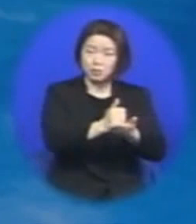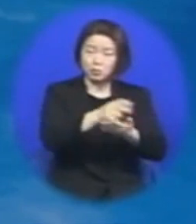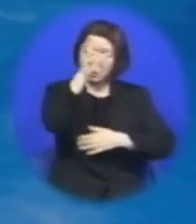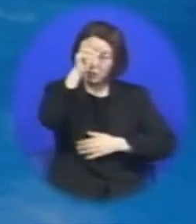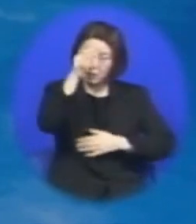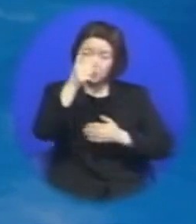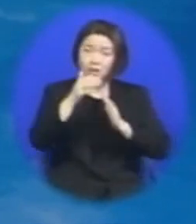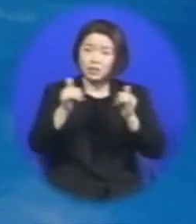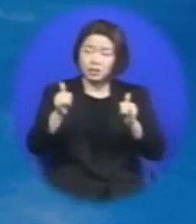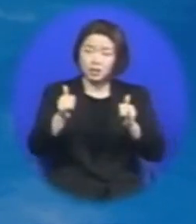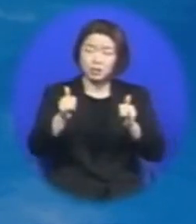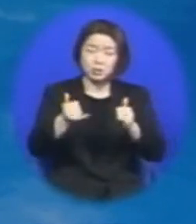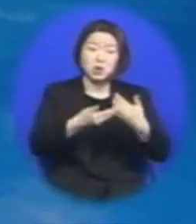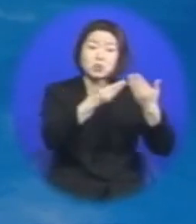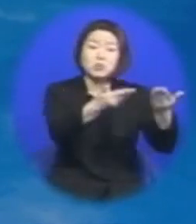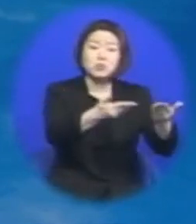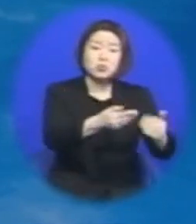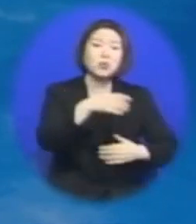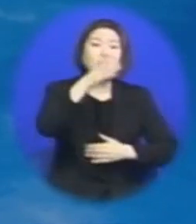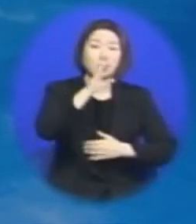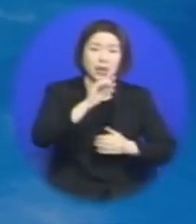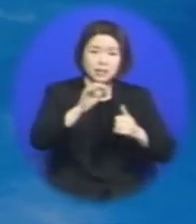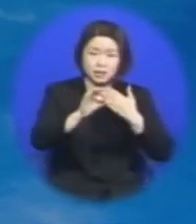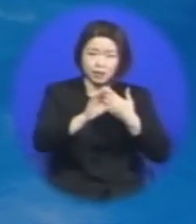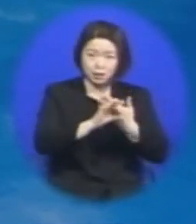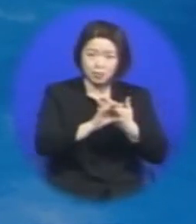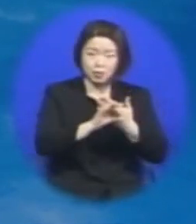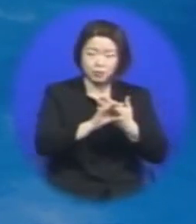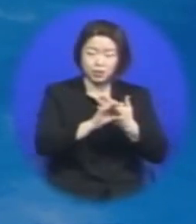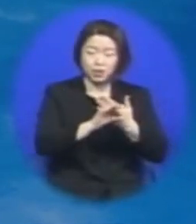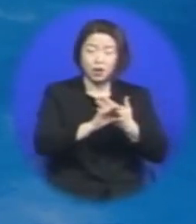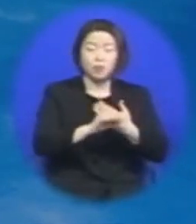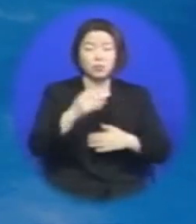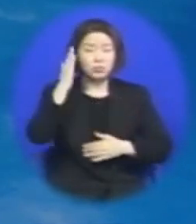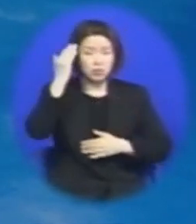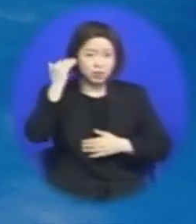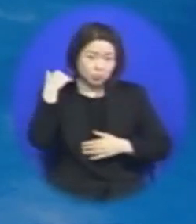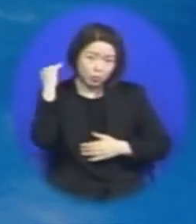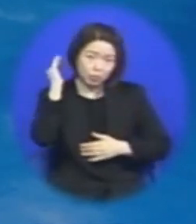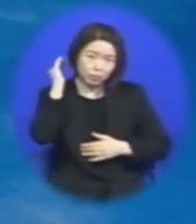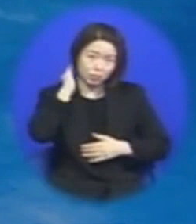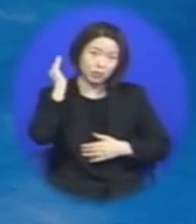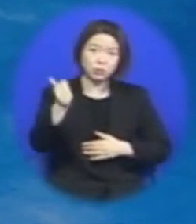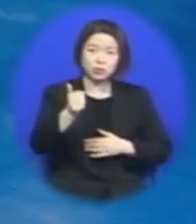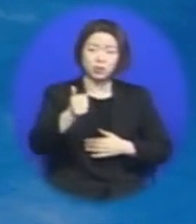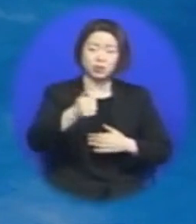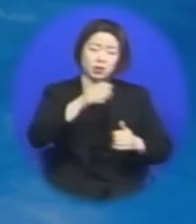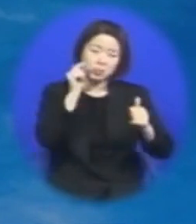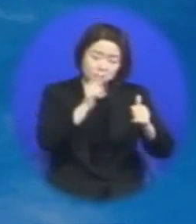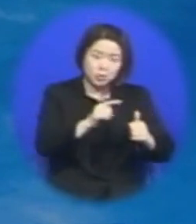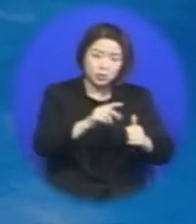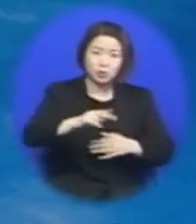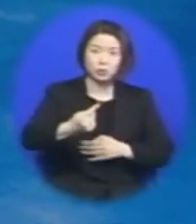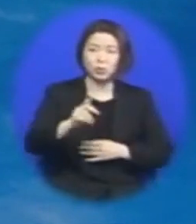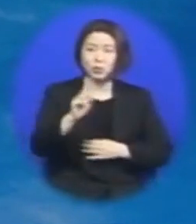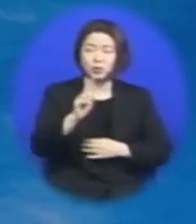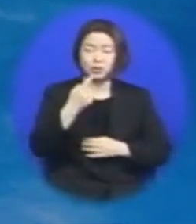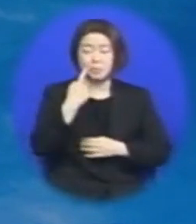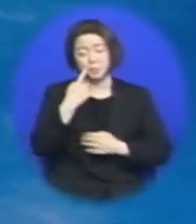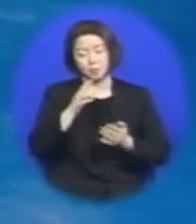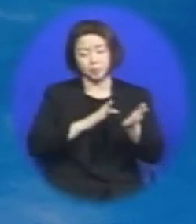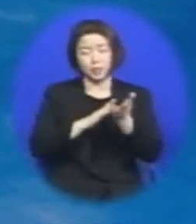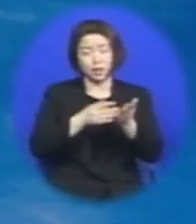독약인가 사장이 마시라고 한들 경찰이 마시라고 한들 대통령이 마시라고 한들 어 어떻게 이걸